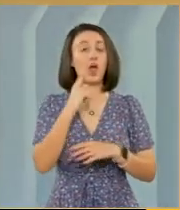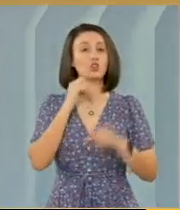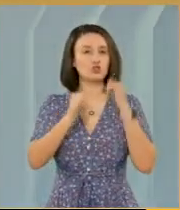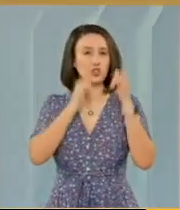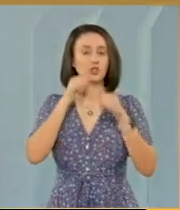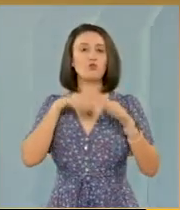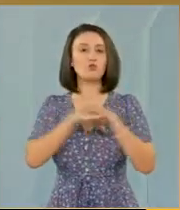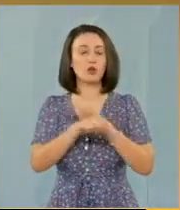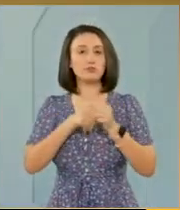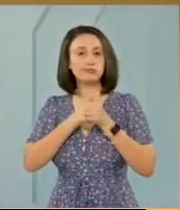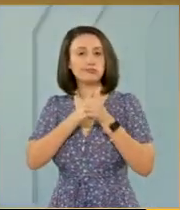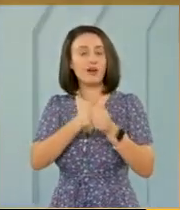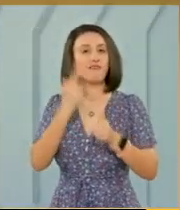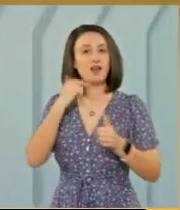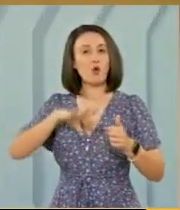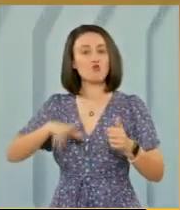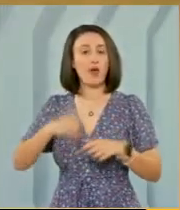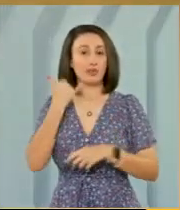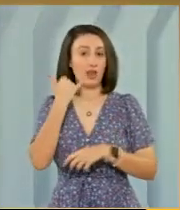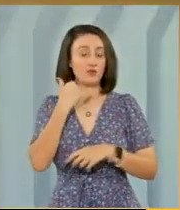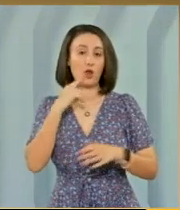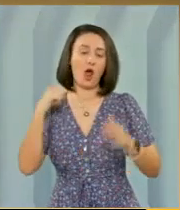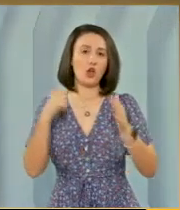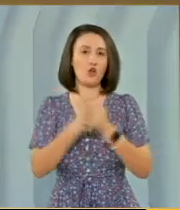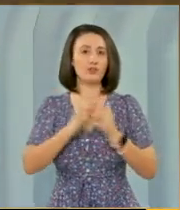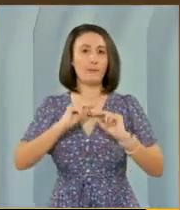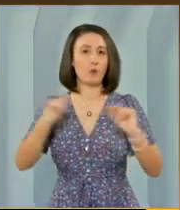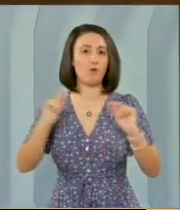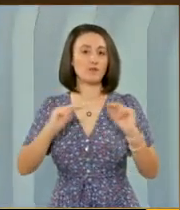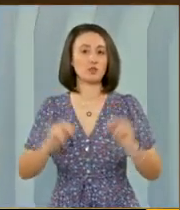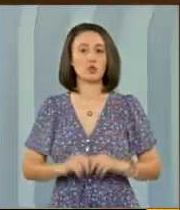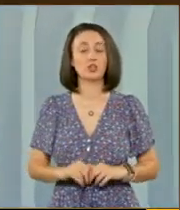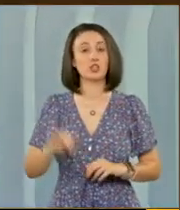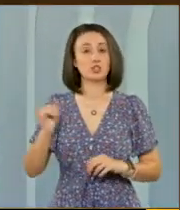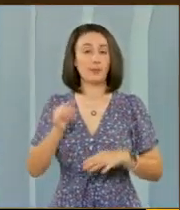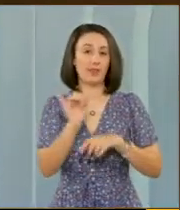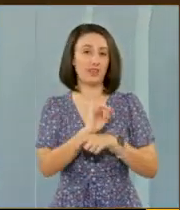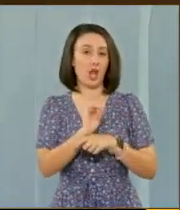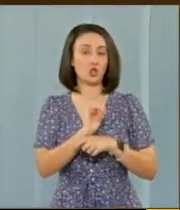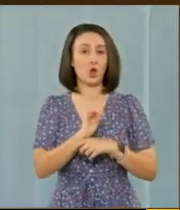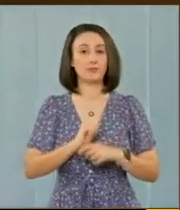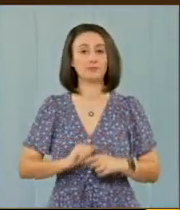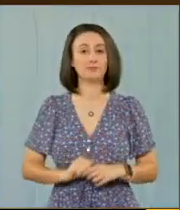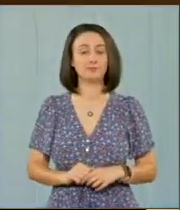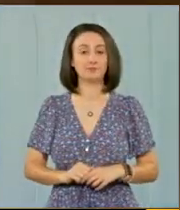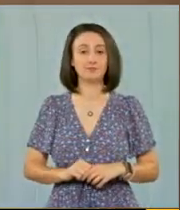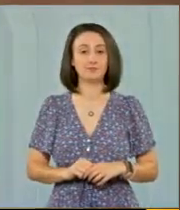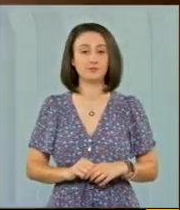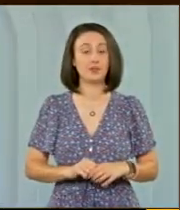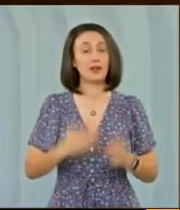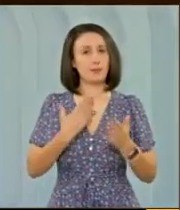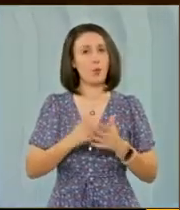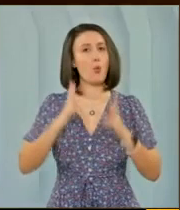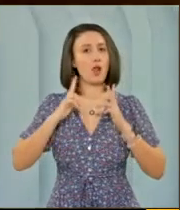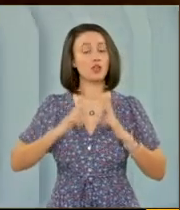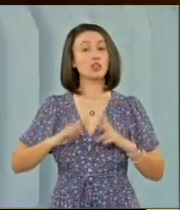și fugărit unei fete ia furat telefonul și a lovit cadrele didactice dar și vă directorul instituției de învățământ pentru a